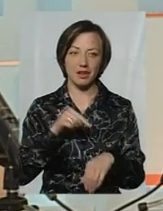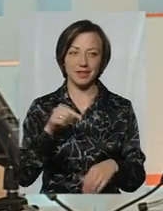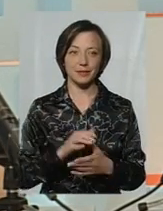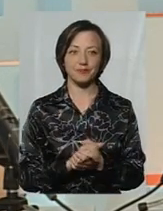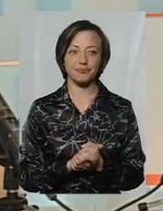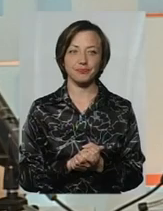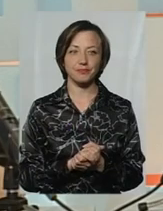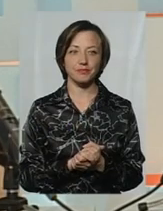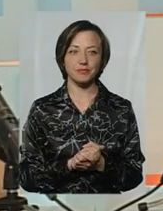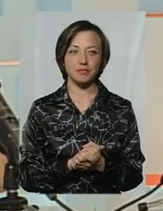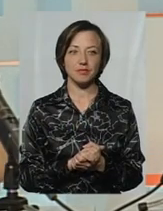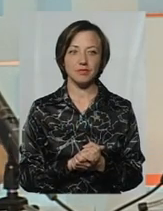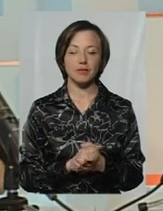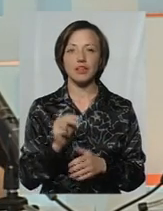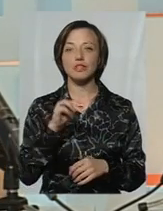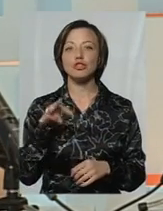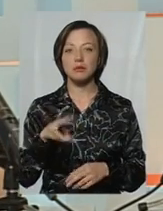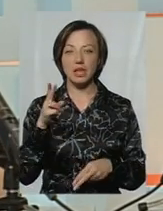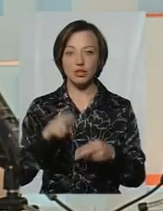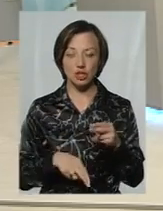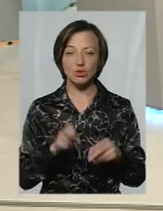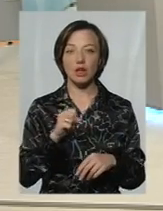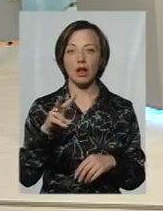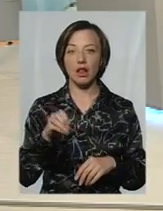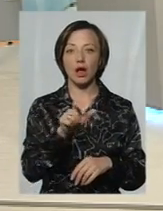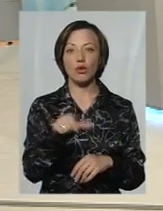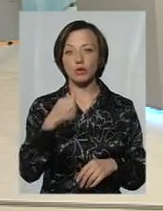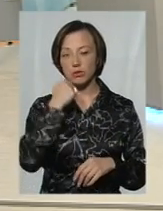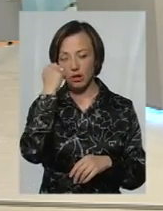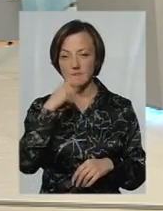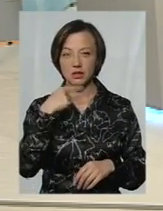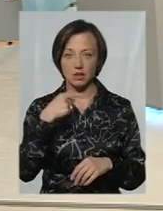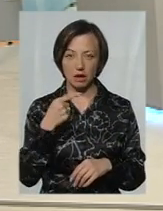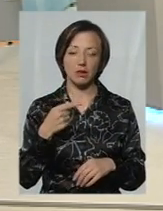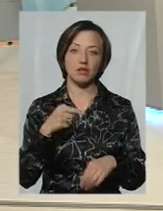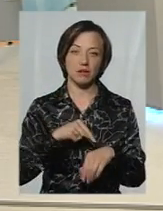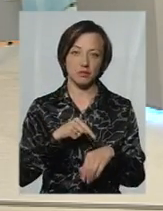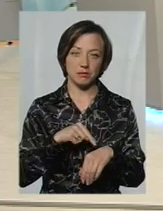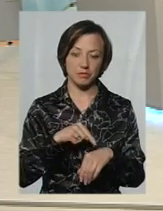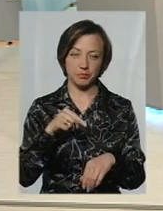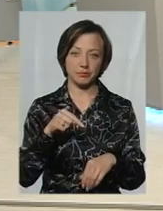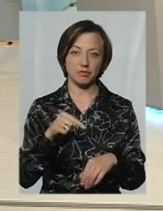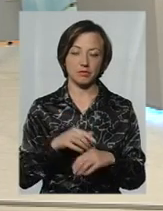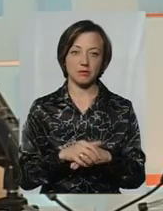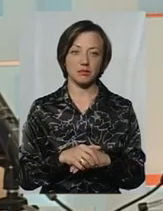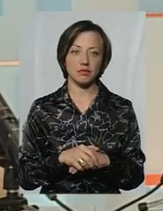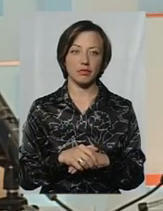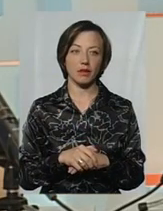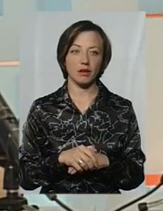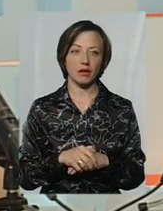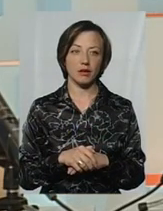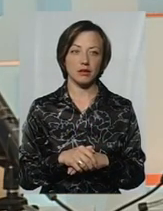да, скажімо так, чим воно все закінчилось. Але люди подякували, сказали, ми відреагуємо. Були питання,